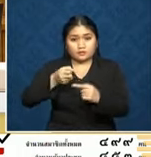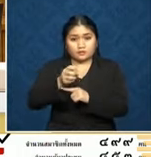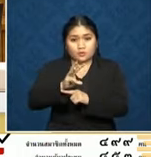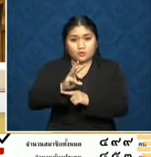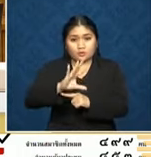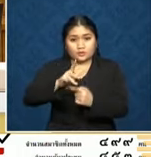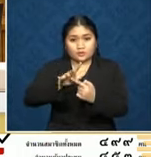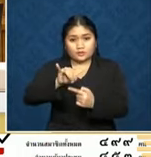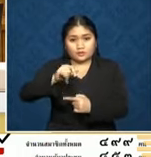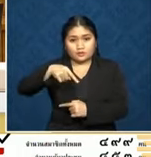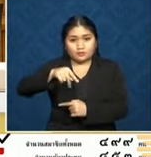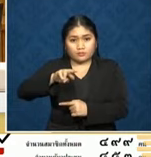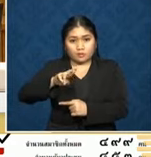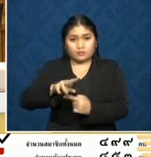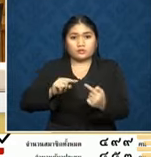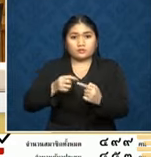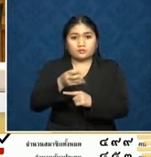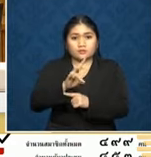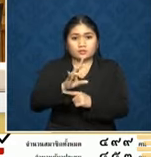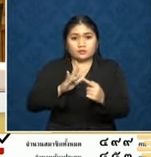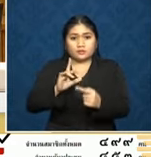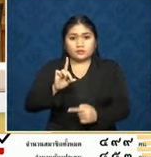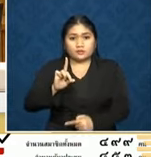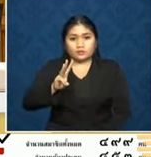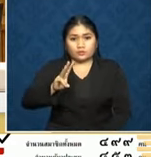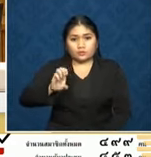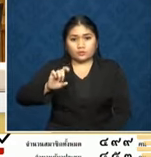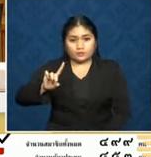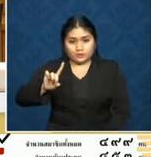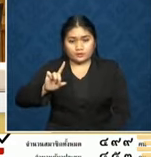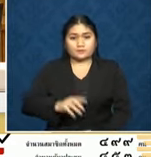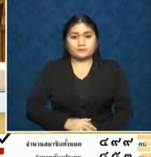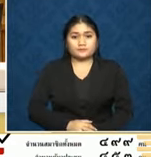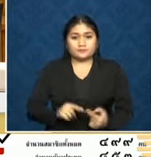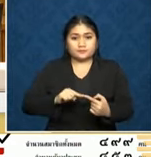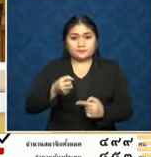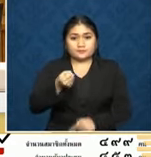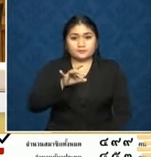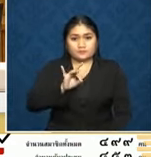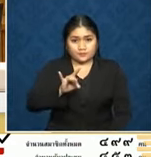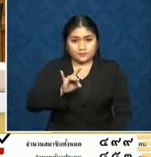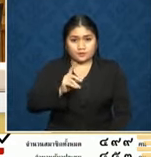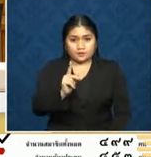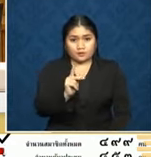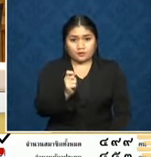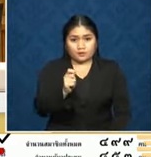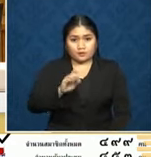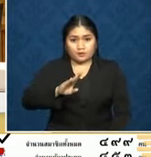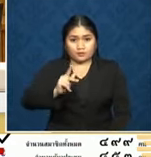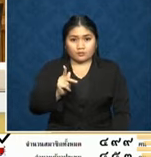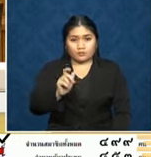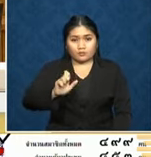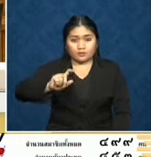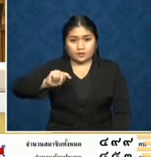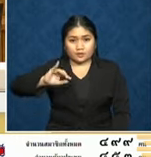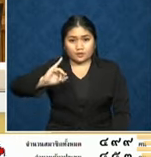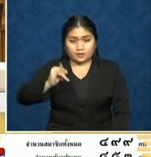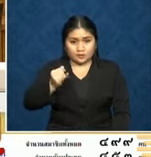แปร 17. นายเดวิดมกระพงศ์ 18. นายกอบกิจวิริยะยุทธก